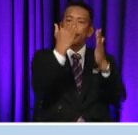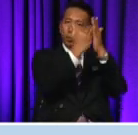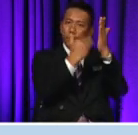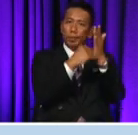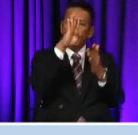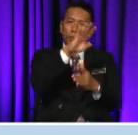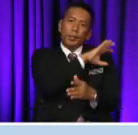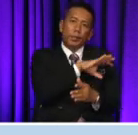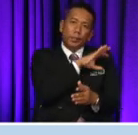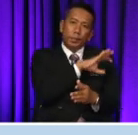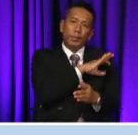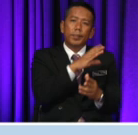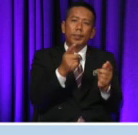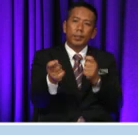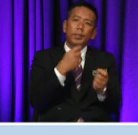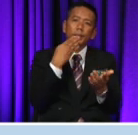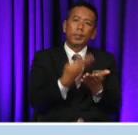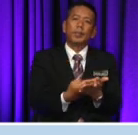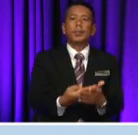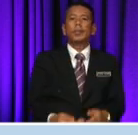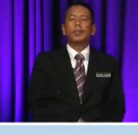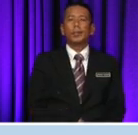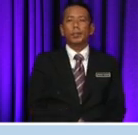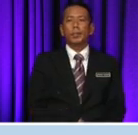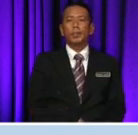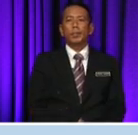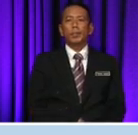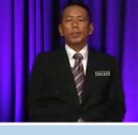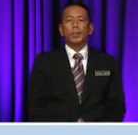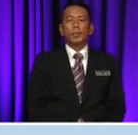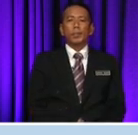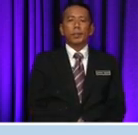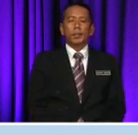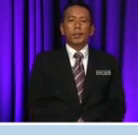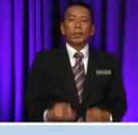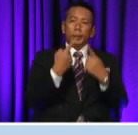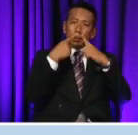dihayati oleh Beliau jadi kita sama-sama perhatikan jawaban